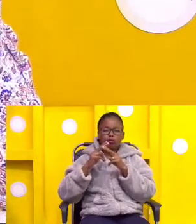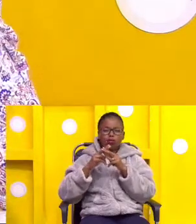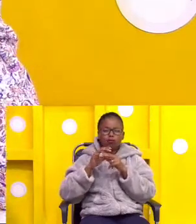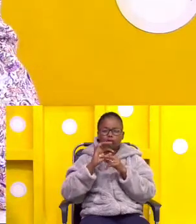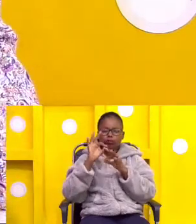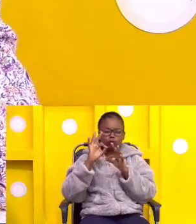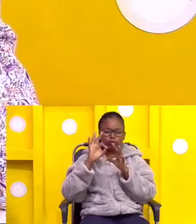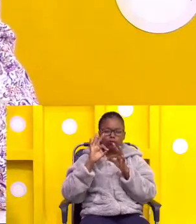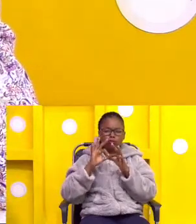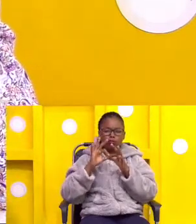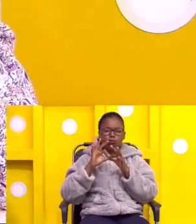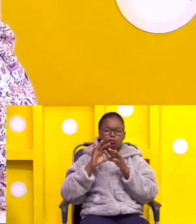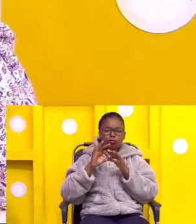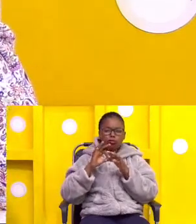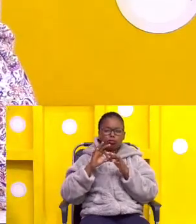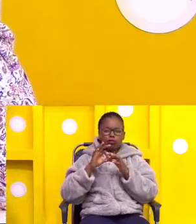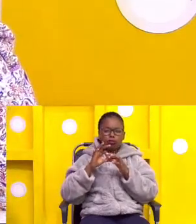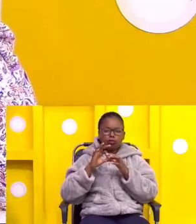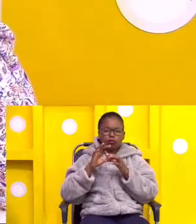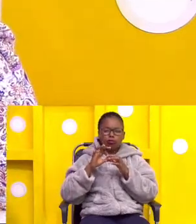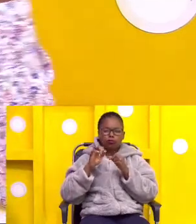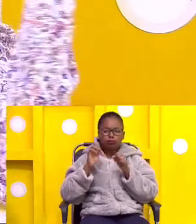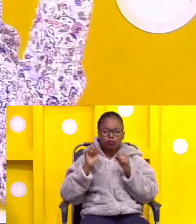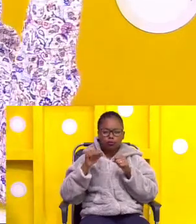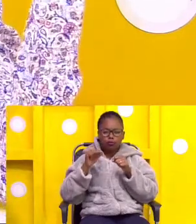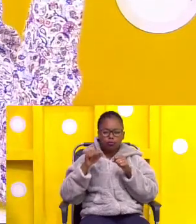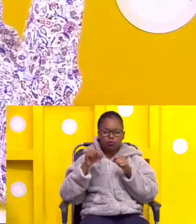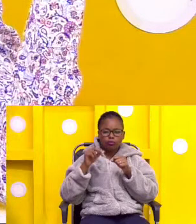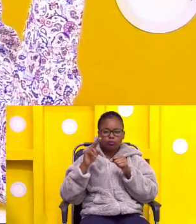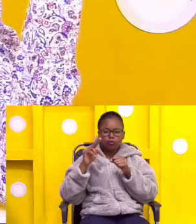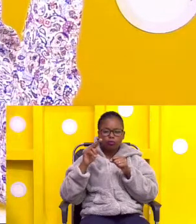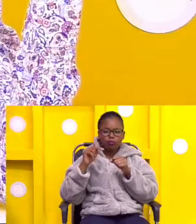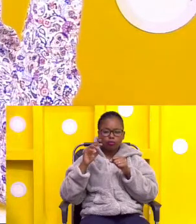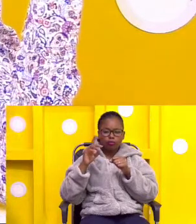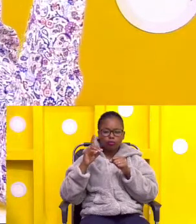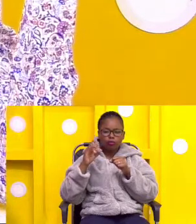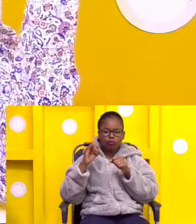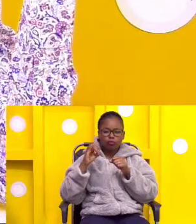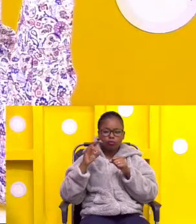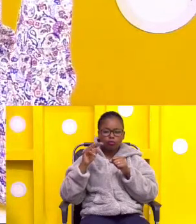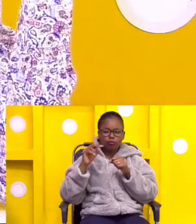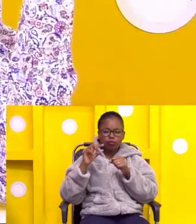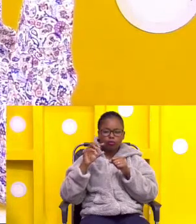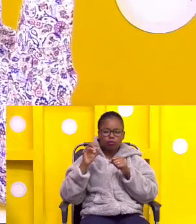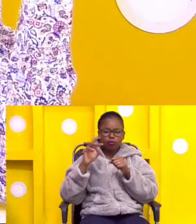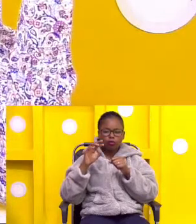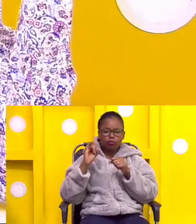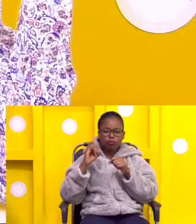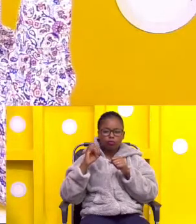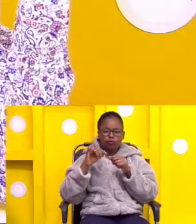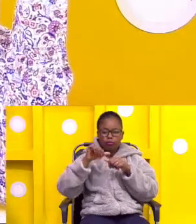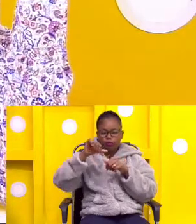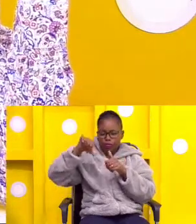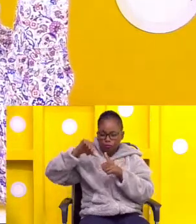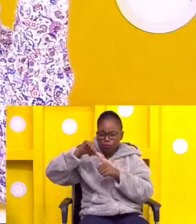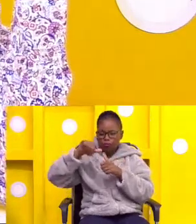hey, na hapa tunakuanga na dinguri wengi kwani imagine ni ya kutoka area moja bwana asifiwe sana no